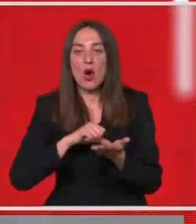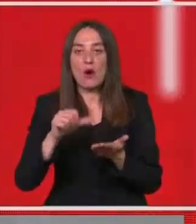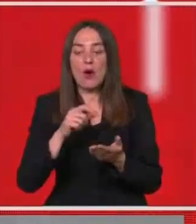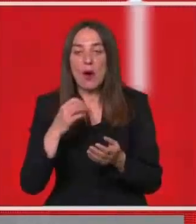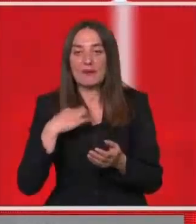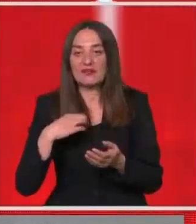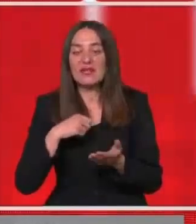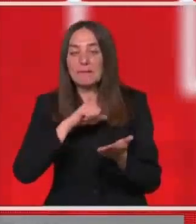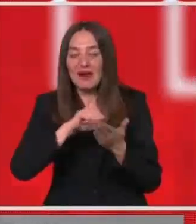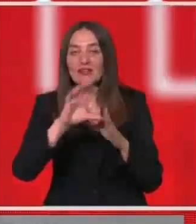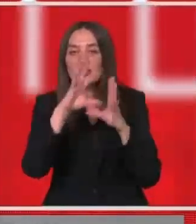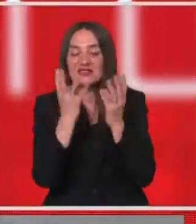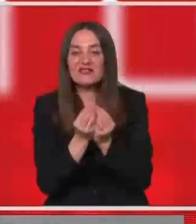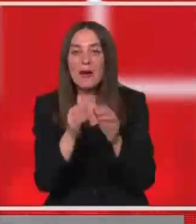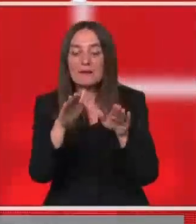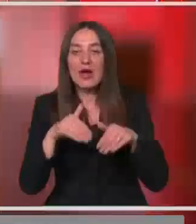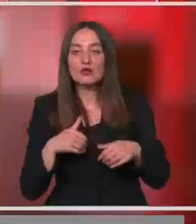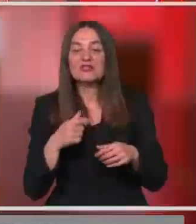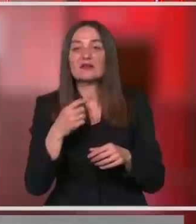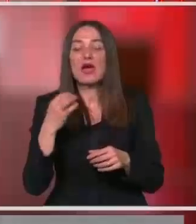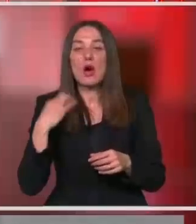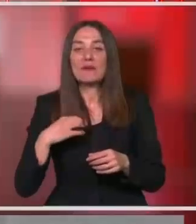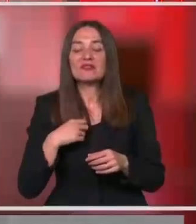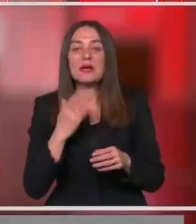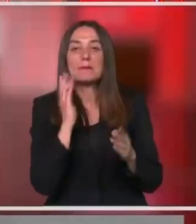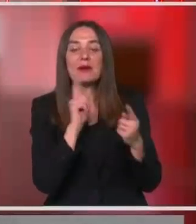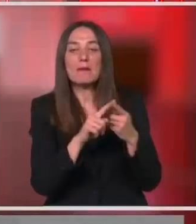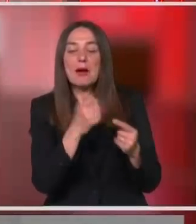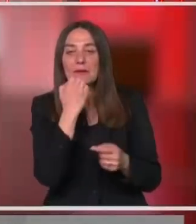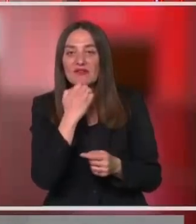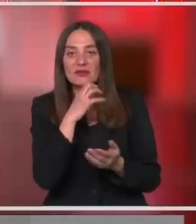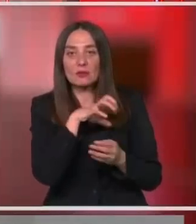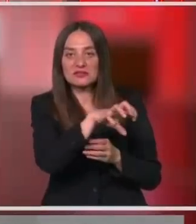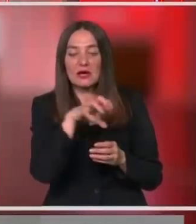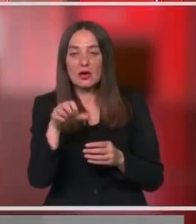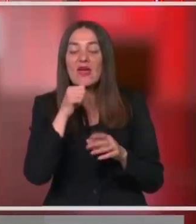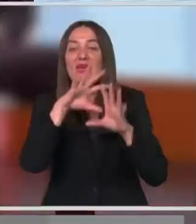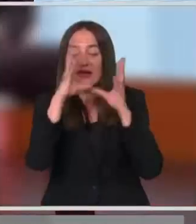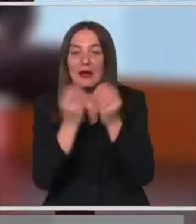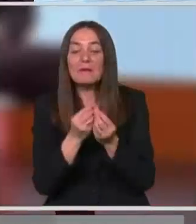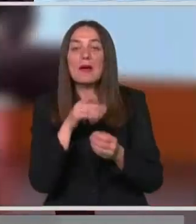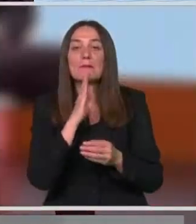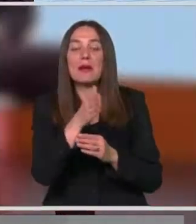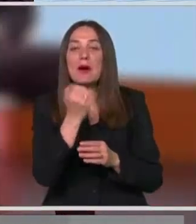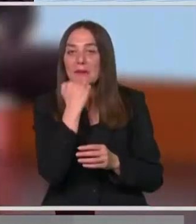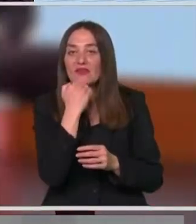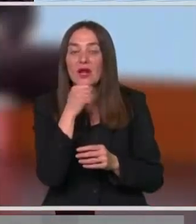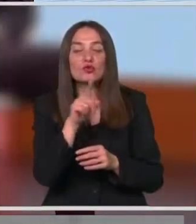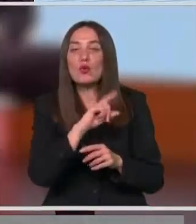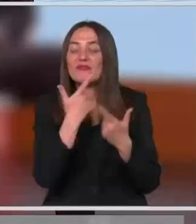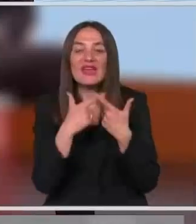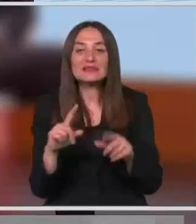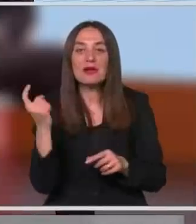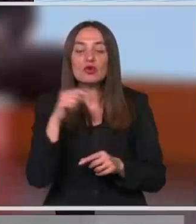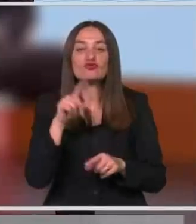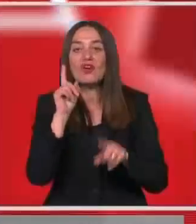plaća sve preuzete obaveze prema privatnom sektoru. I generalno prema privredi. Dakle, tu ne sme da dođe